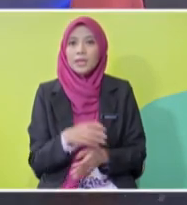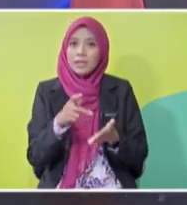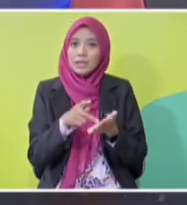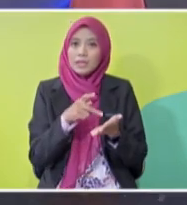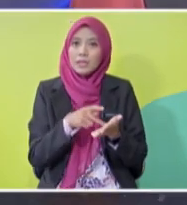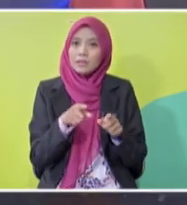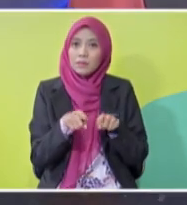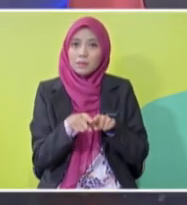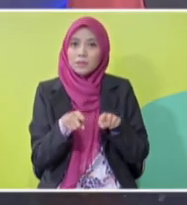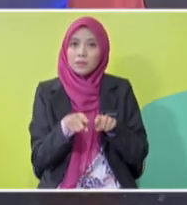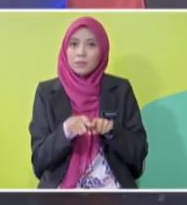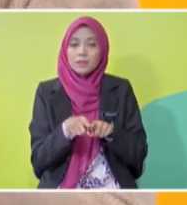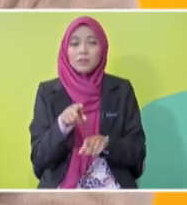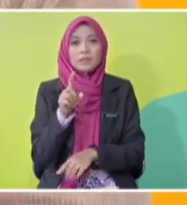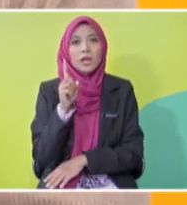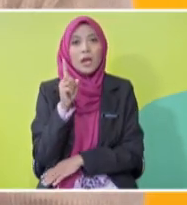satu